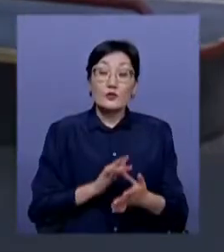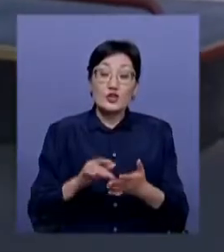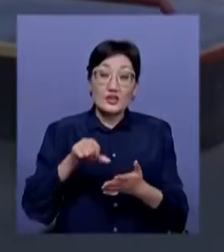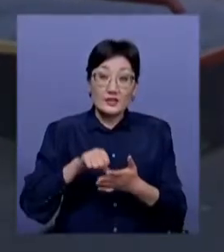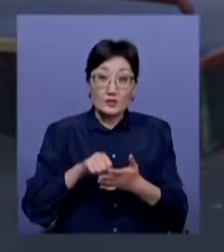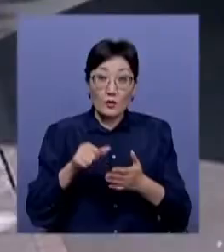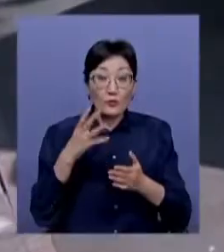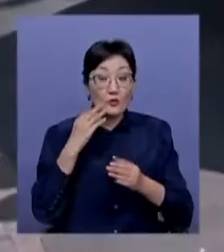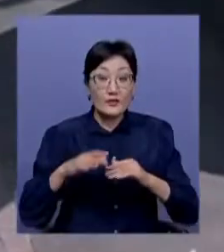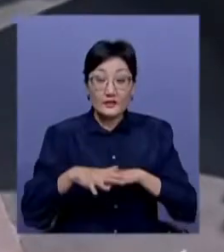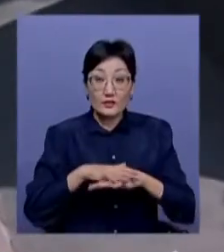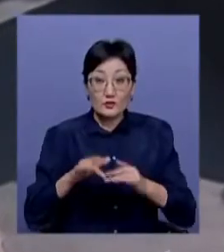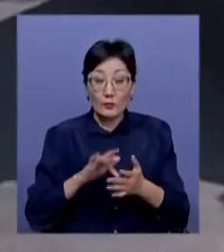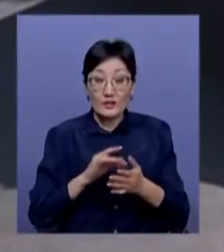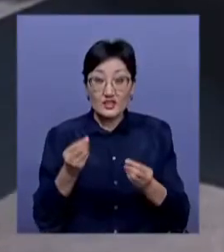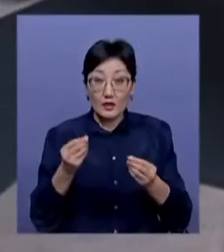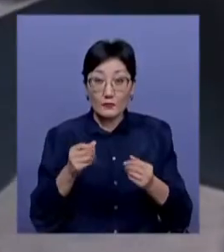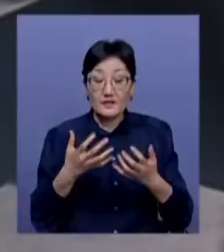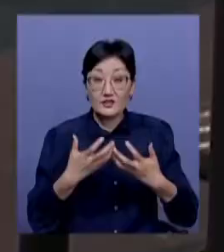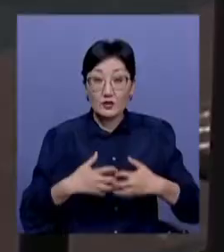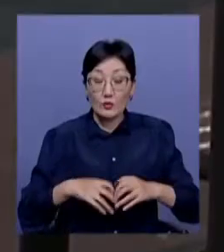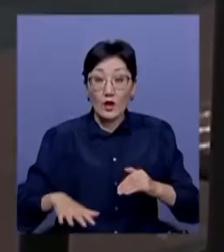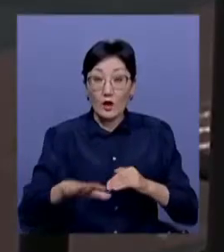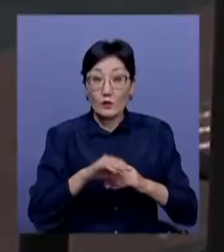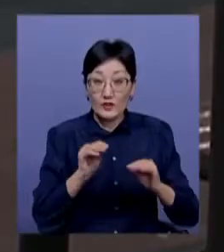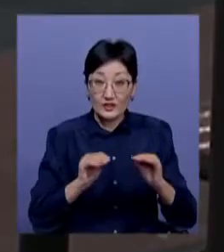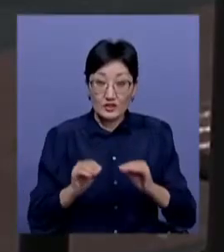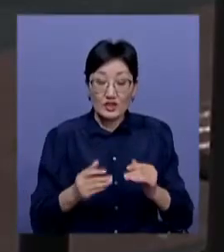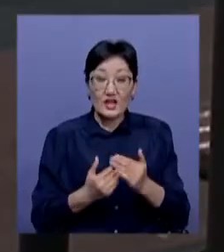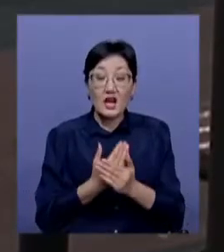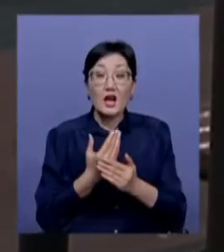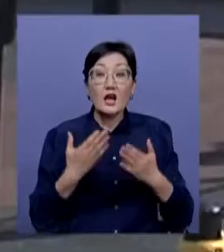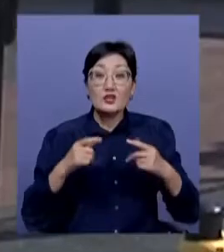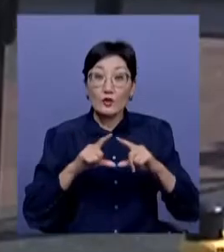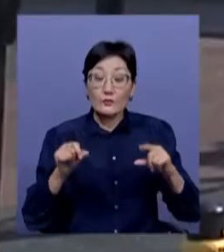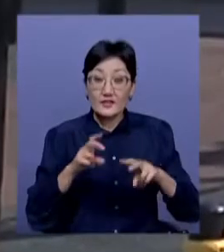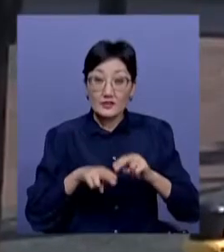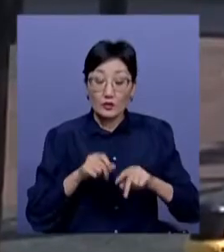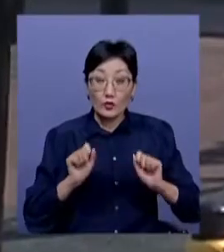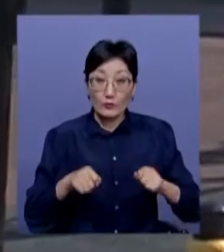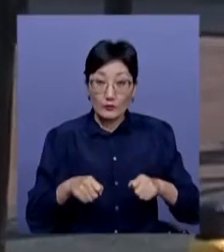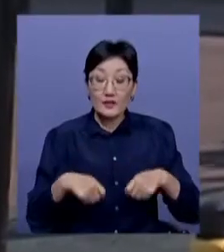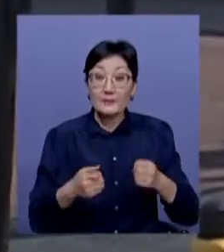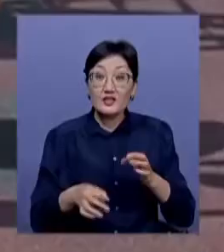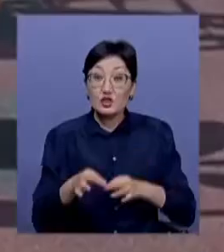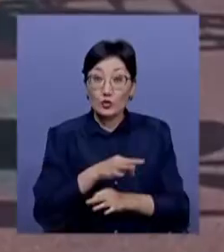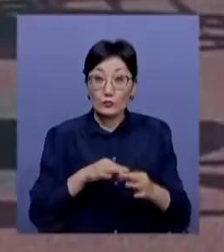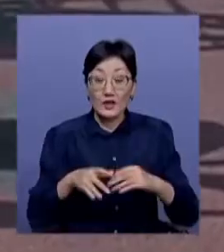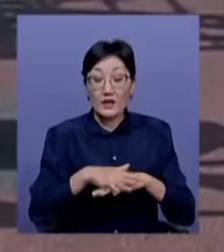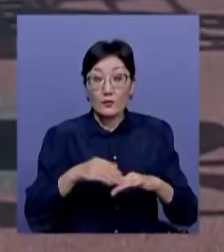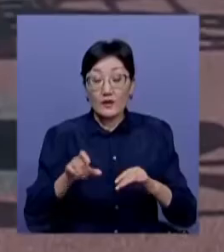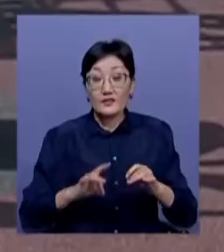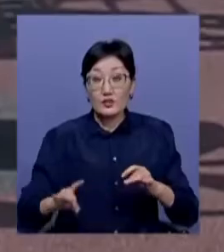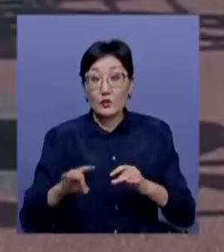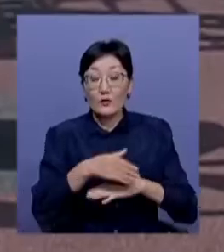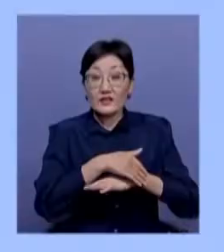қатысу бұл алматылықтарға бюджет қаражаты есебінен аула алаңдарын жақсартып, жаңа гүлзарлар салуға мүмкіндік беретін жоба. Осылайша тұрғындар